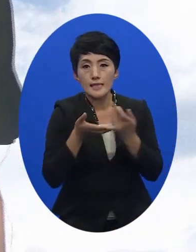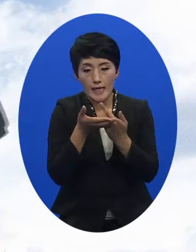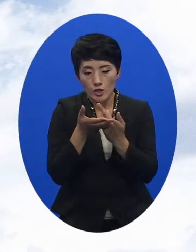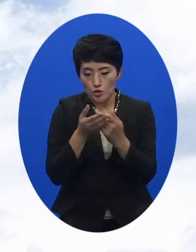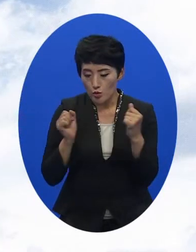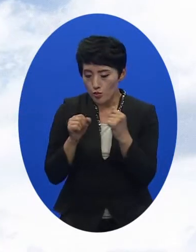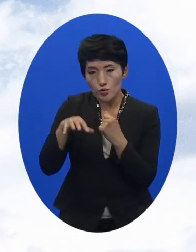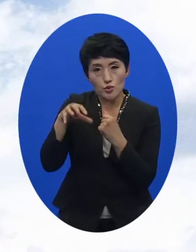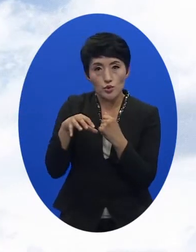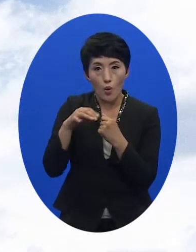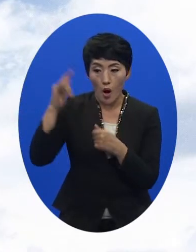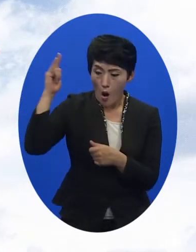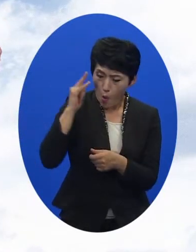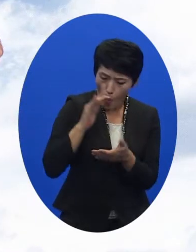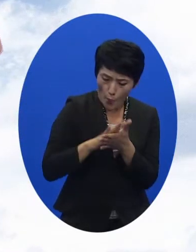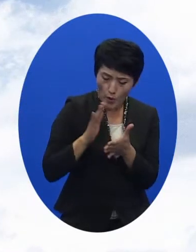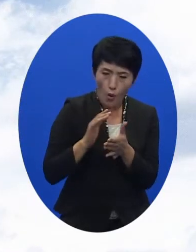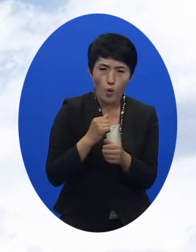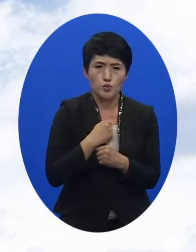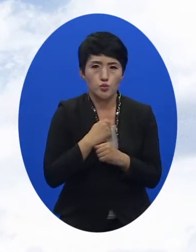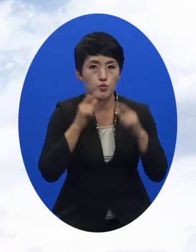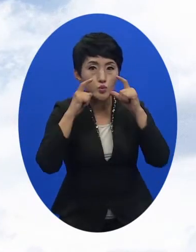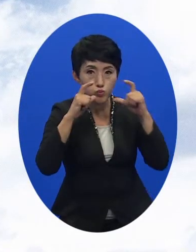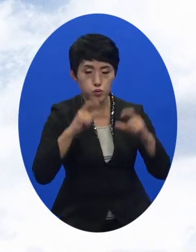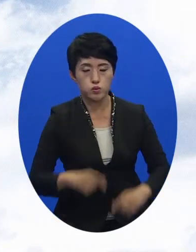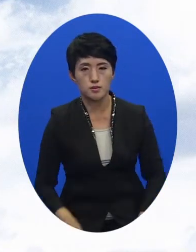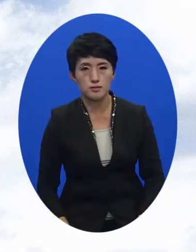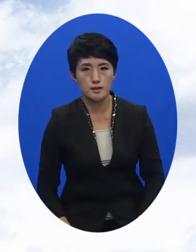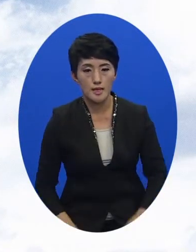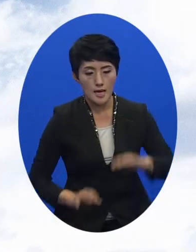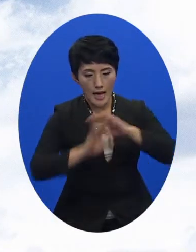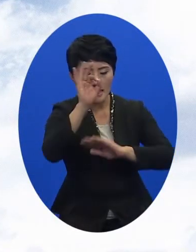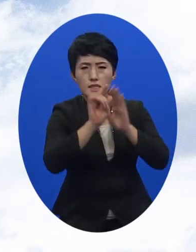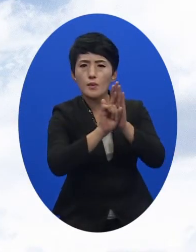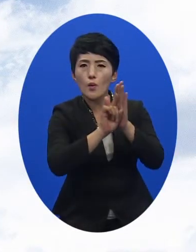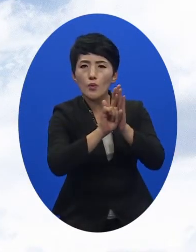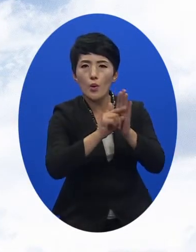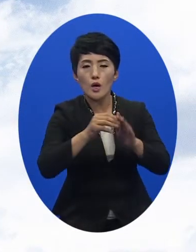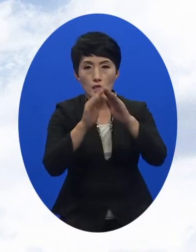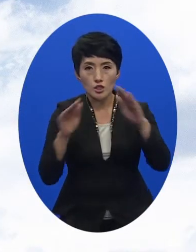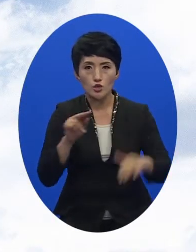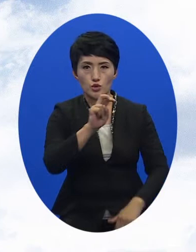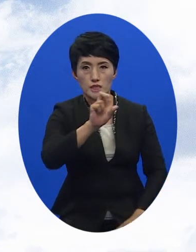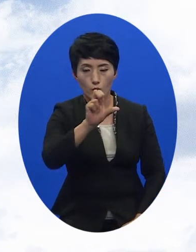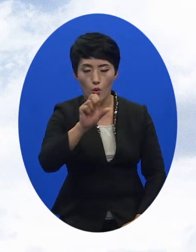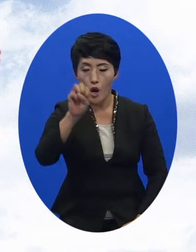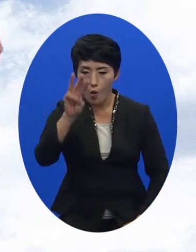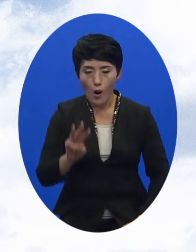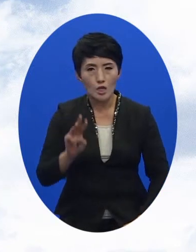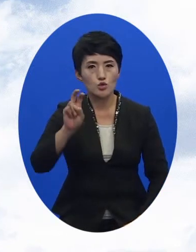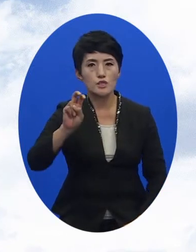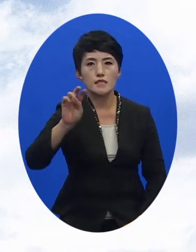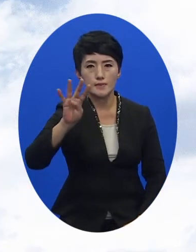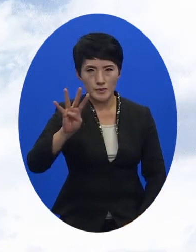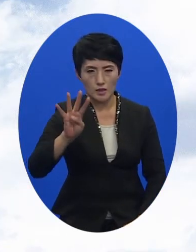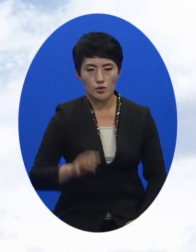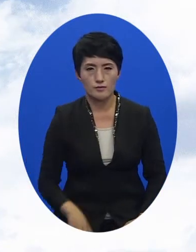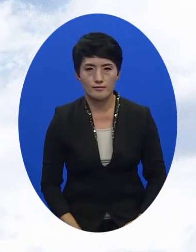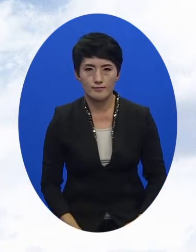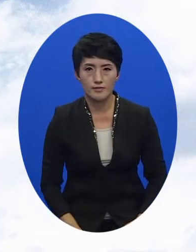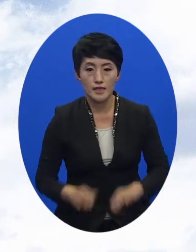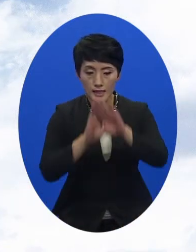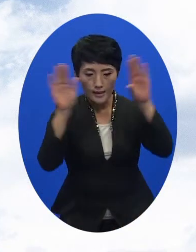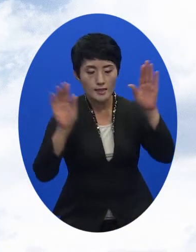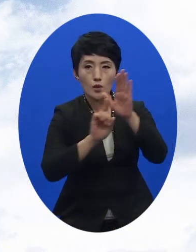제주 북부에는 폭염주의보가 발표되겠습니다. 아침 최저 기온 전주 25도, 광주 24도